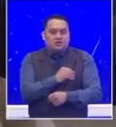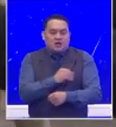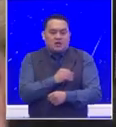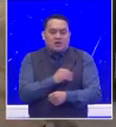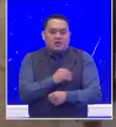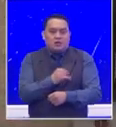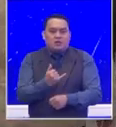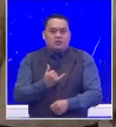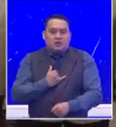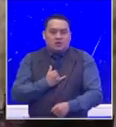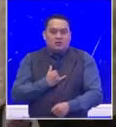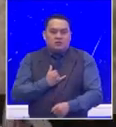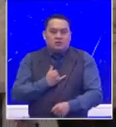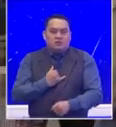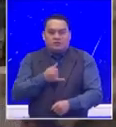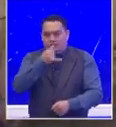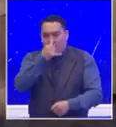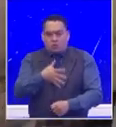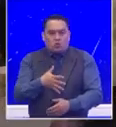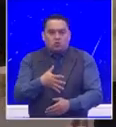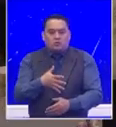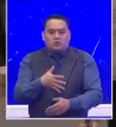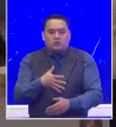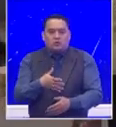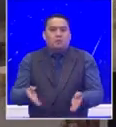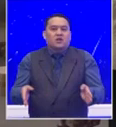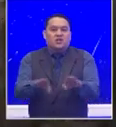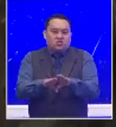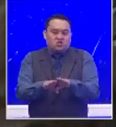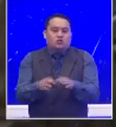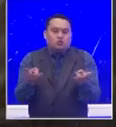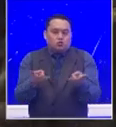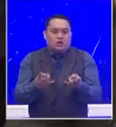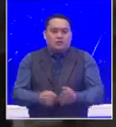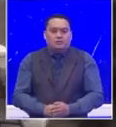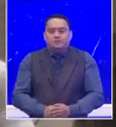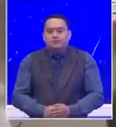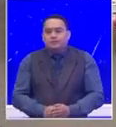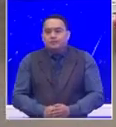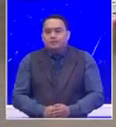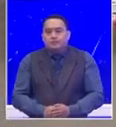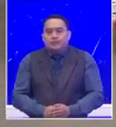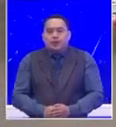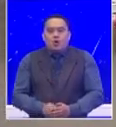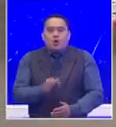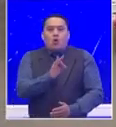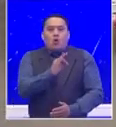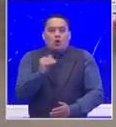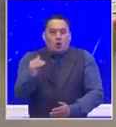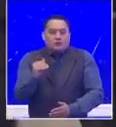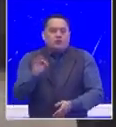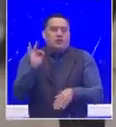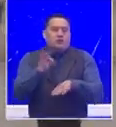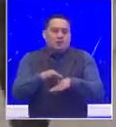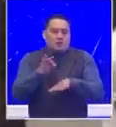значит, мы же не можем всех выгнать отсюда. Тогда вообще прекращать надо это делать. Официальная статистика взятых под карантин и даже